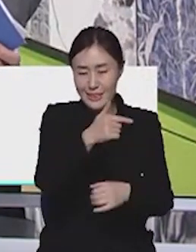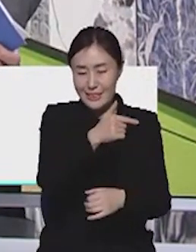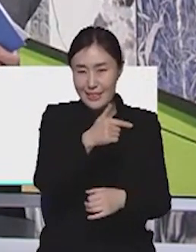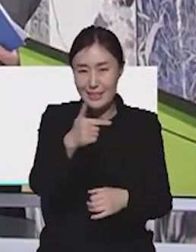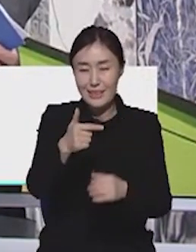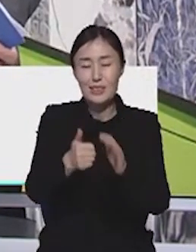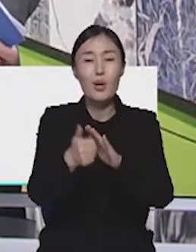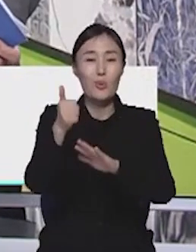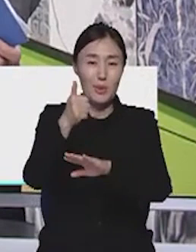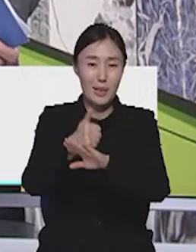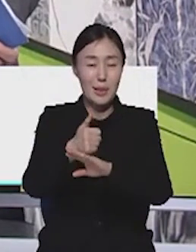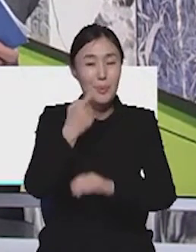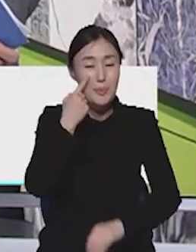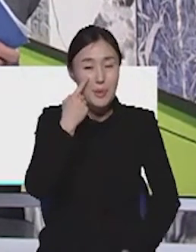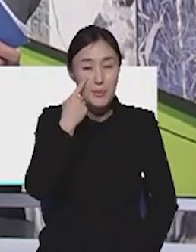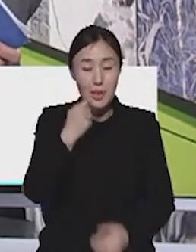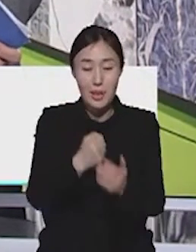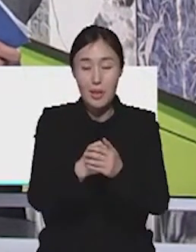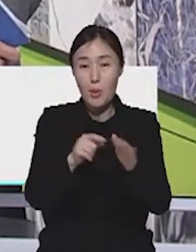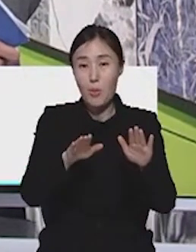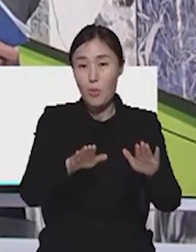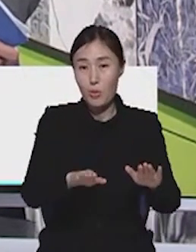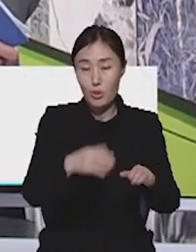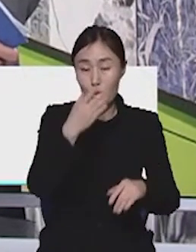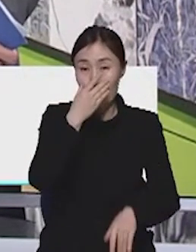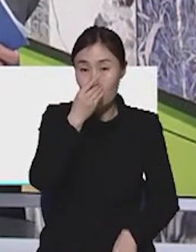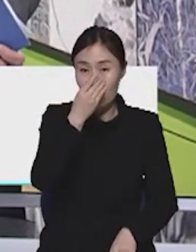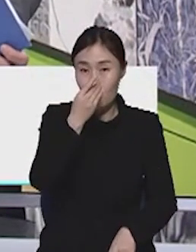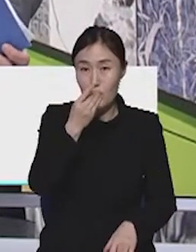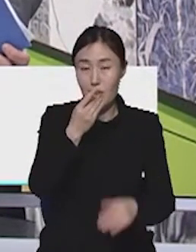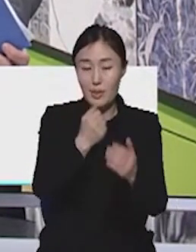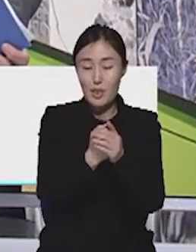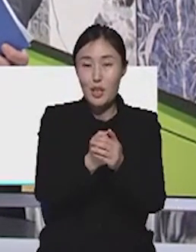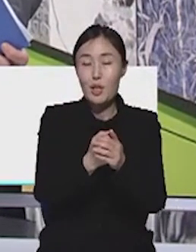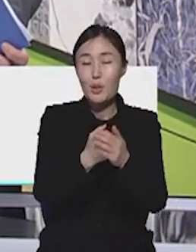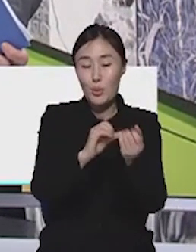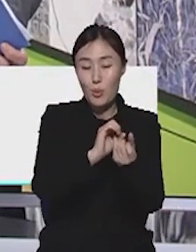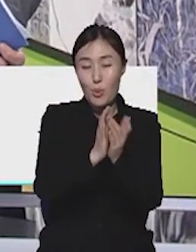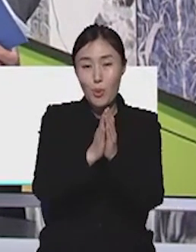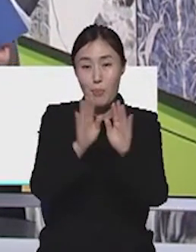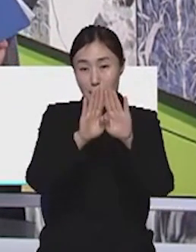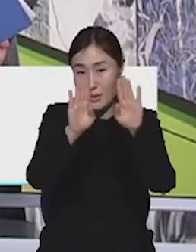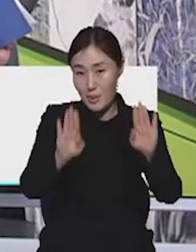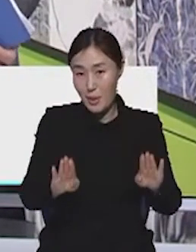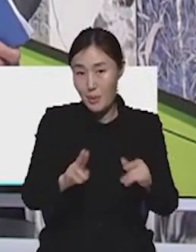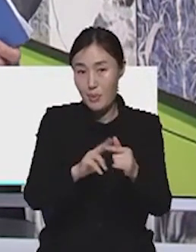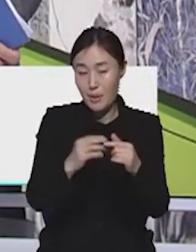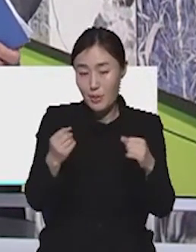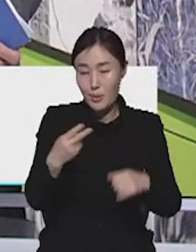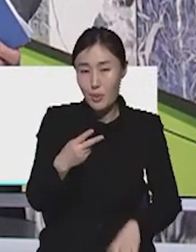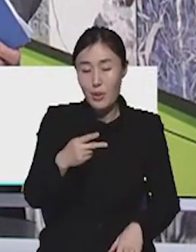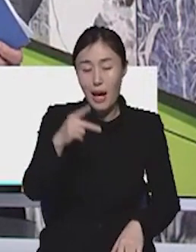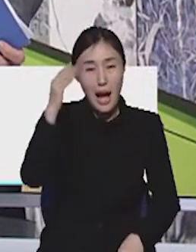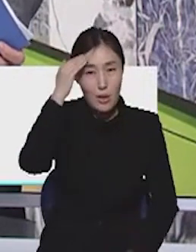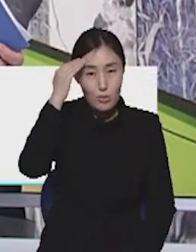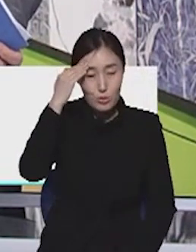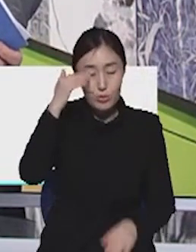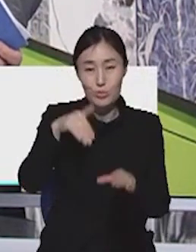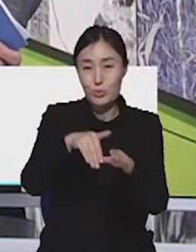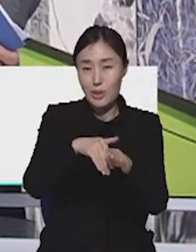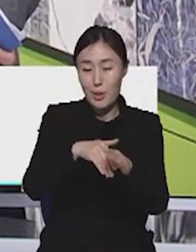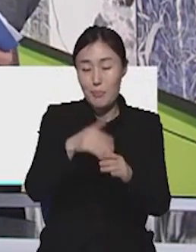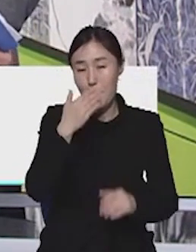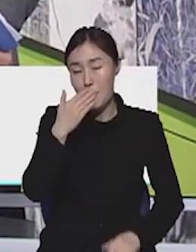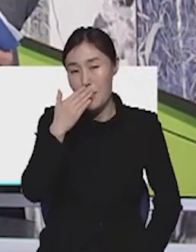성과에 대해 알아봅니다. 올해는 순천 배우기 열풍을 불러온 순천만 국제정원 박람회와 새로운 K컬처로서의